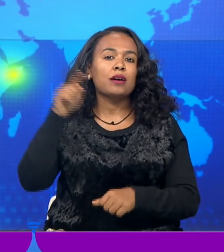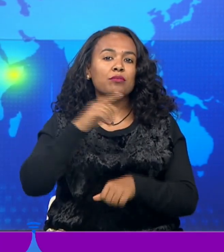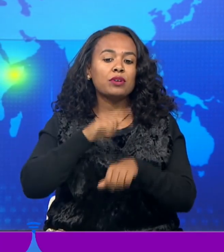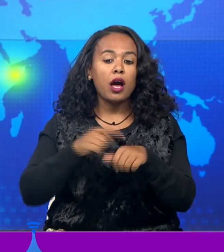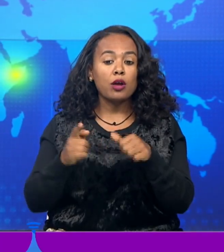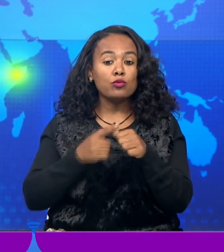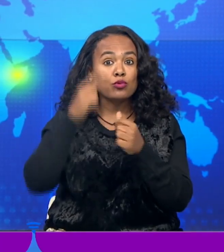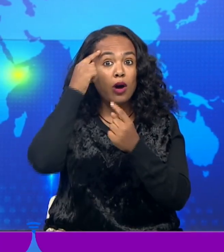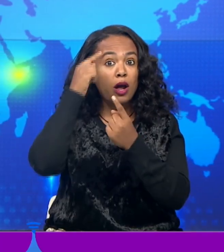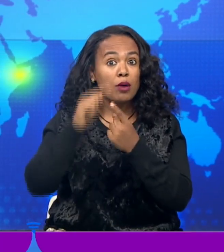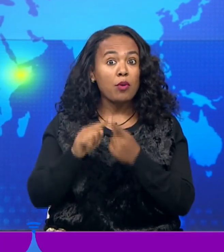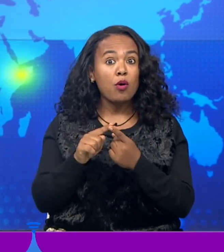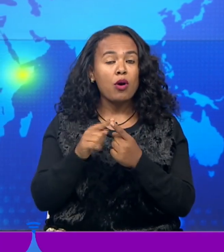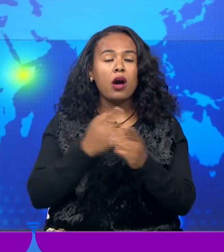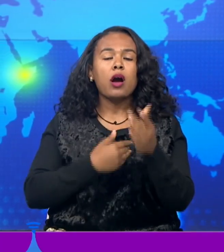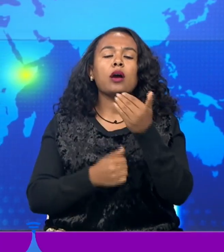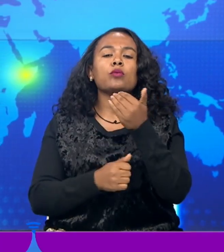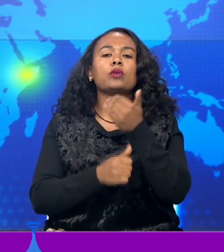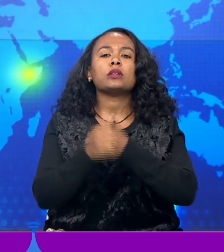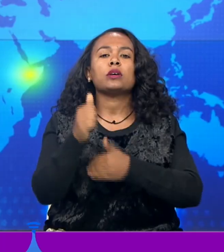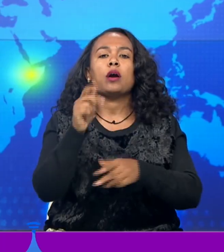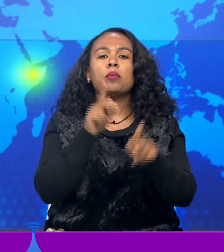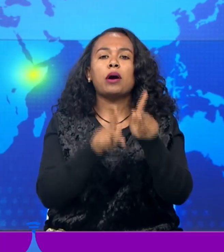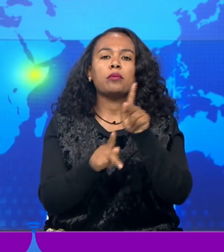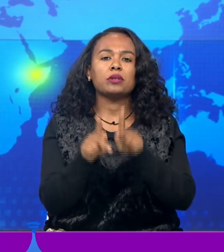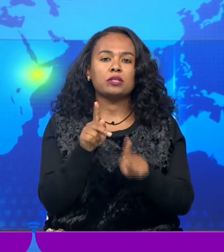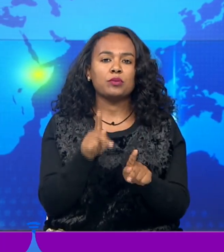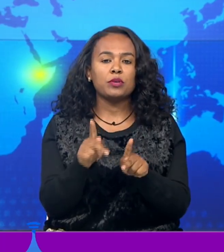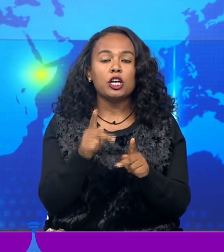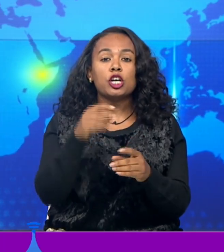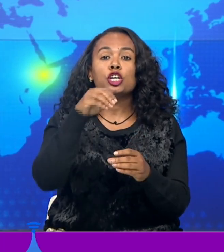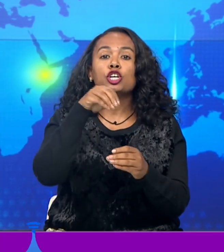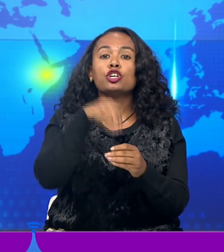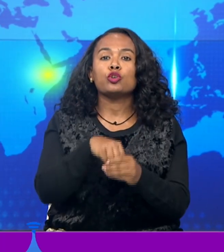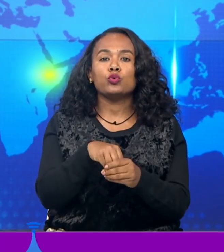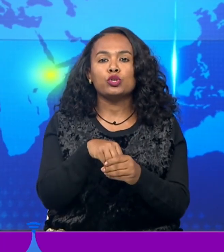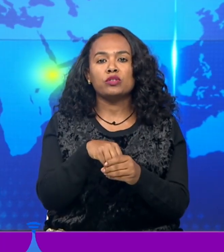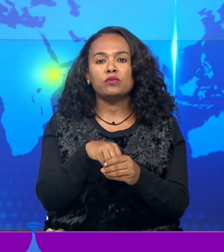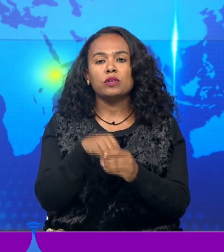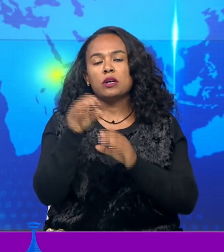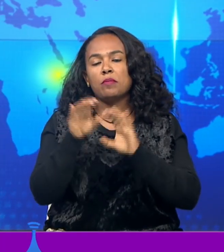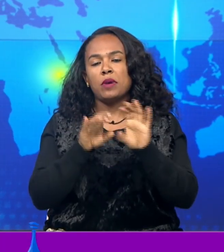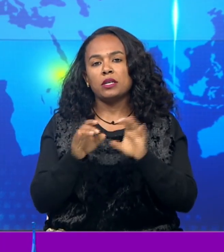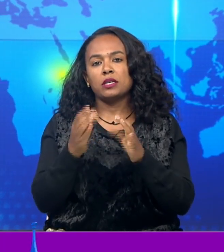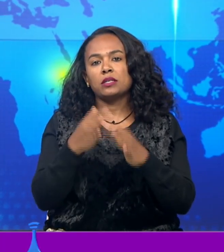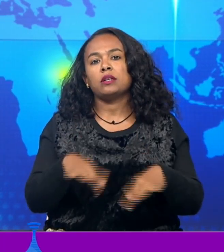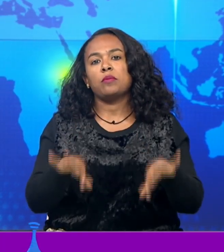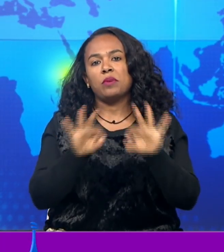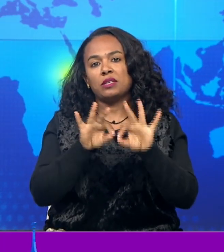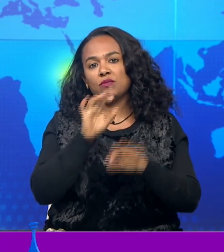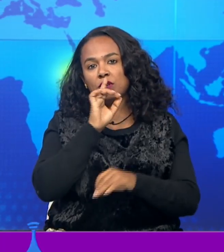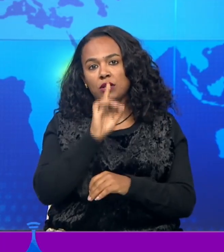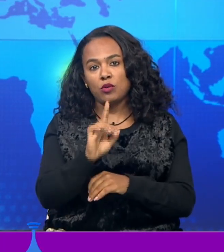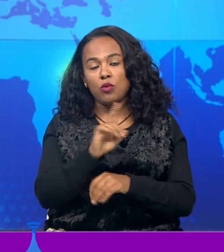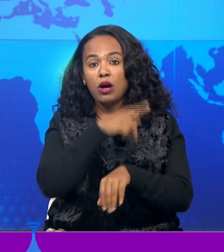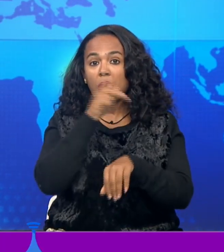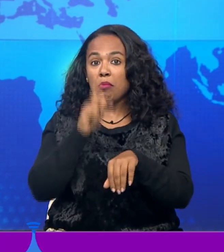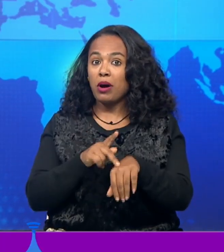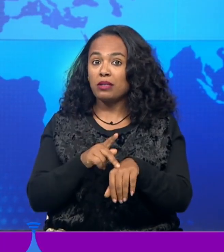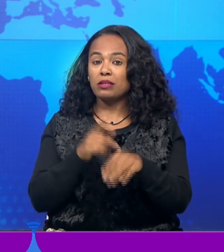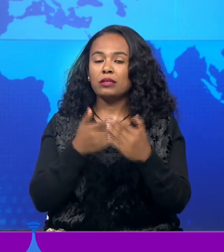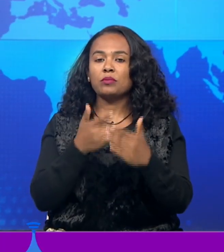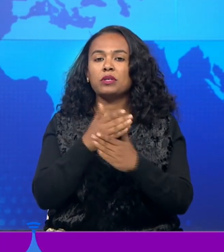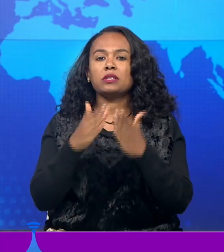ታርጌቱ አካል ጉዳተኛ ማህበረሰብ ኢንክሉሲቭ ማድረግ ስለሚያስብ ነው። ፓርቲ ደግሞ በዛ